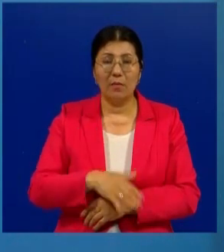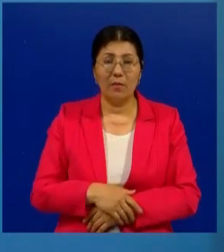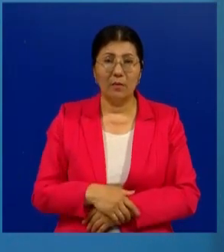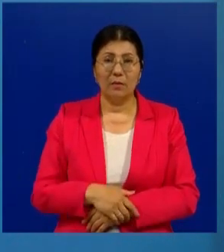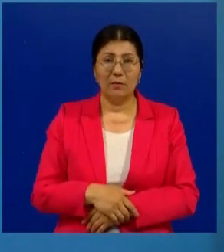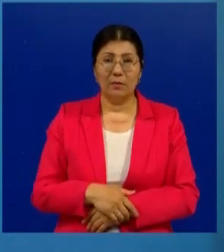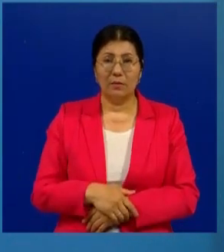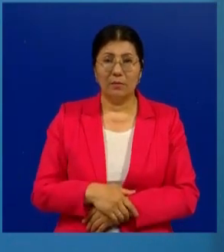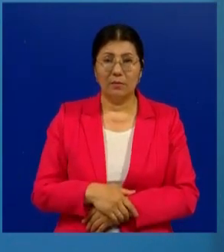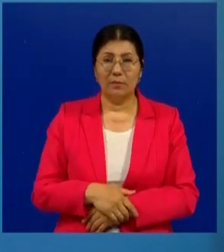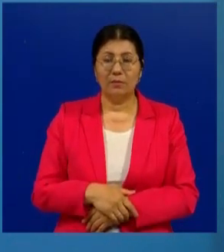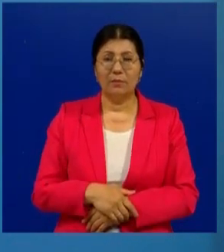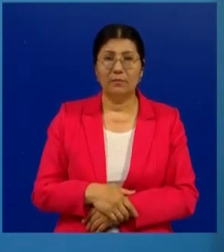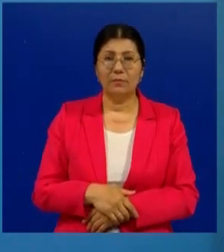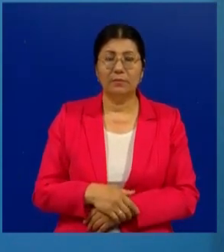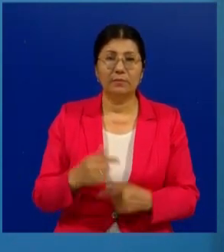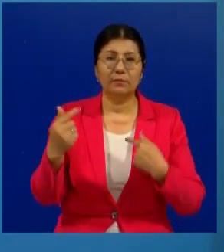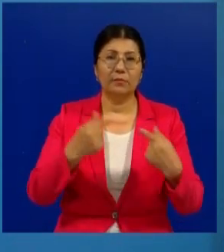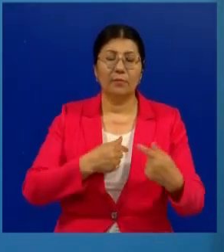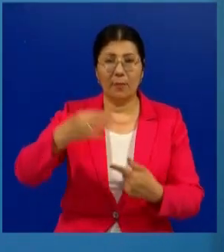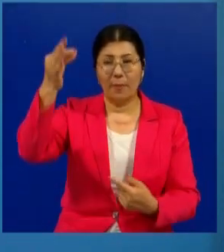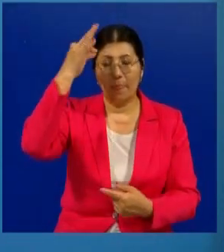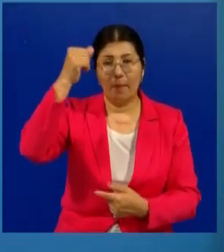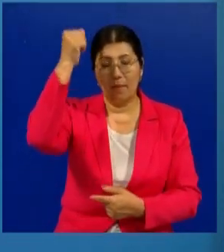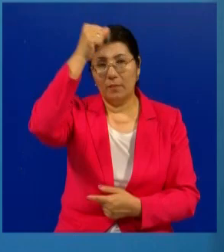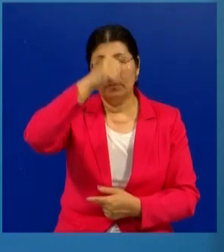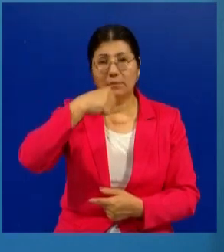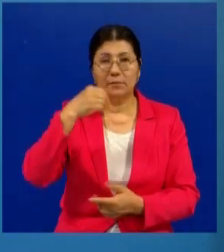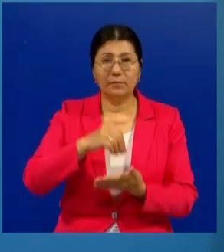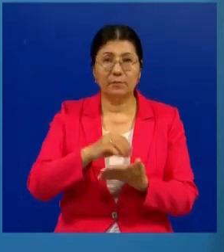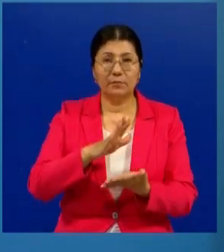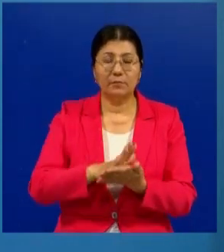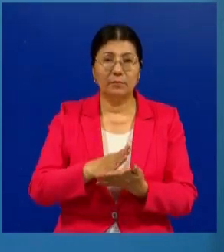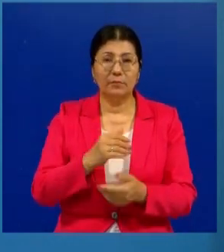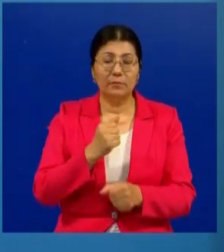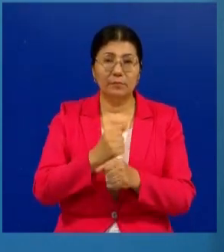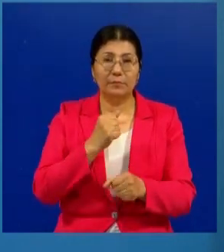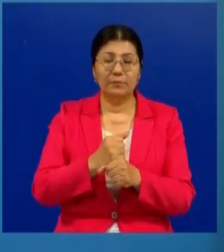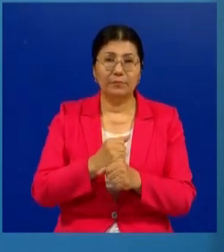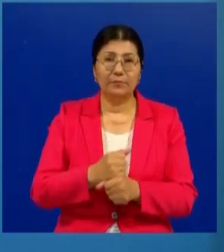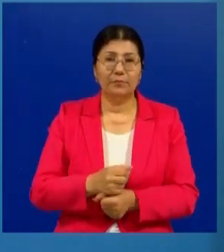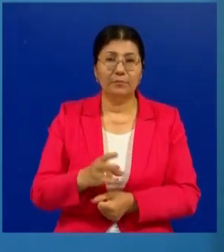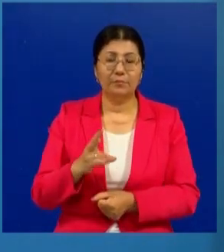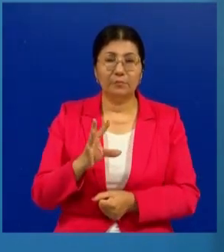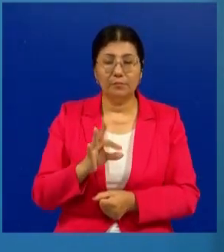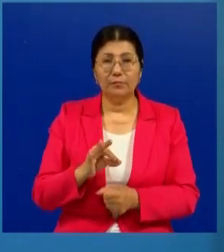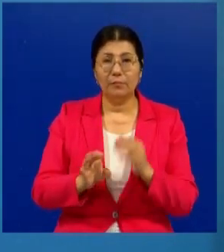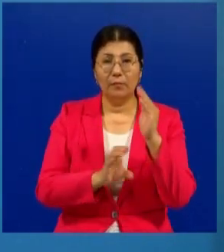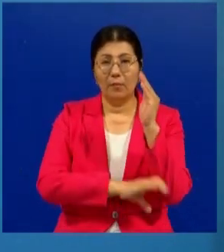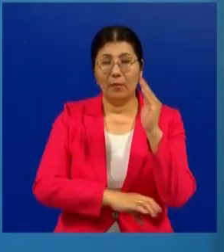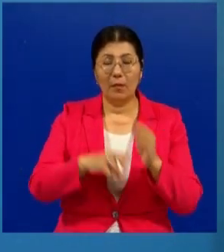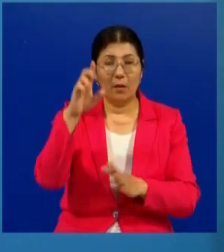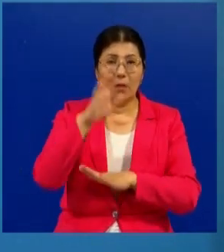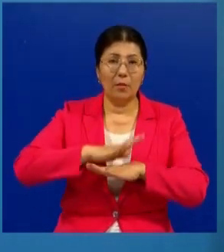90-шылардың аяғында саяси қуғын сүргіндерді еске алу жылы деп белгіленді. Бұл жұмыс жалпы жүргізіліп жатыр. Бірақ енді мынау соңғы кезең мемлекет